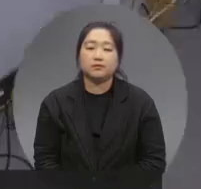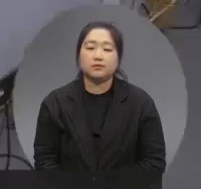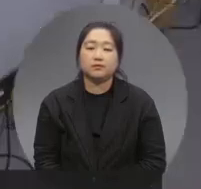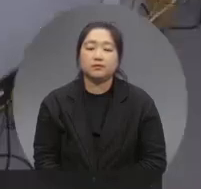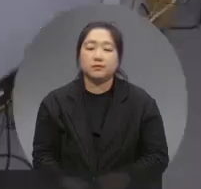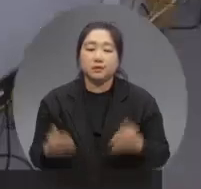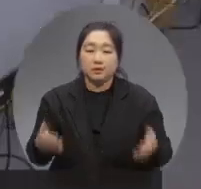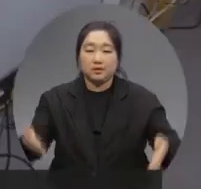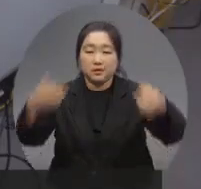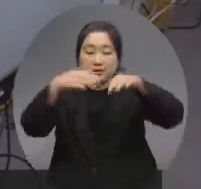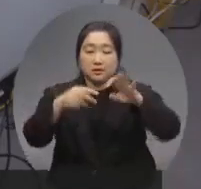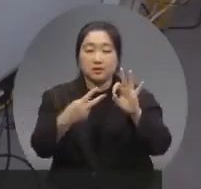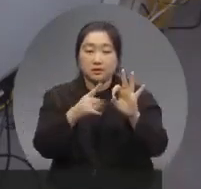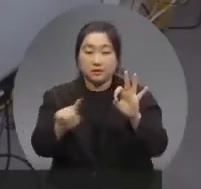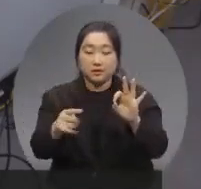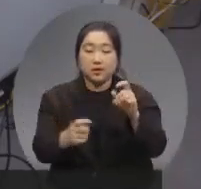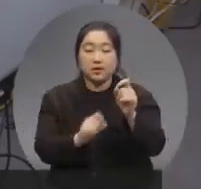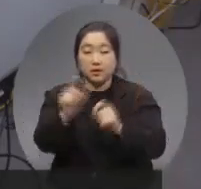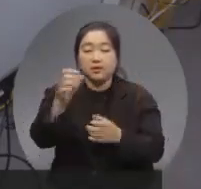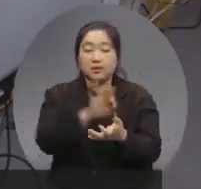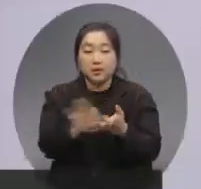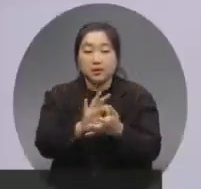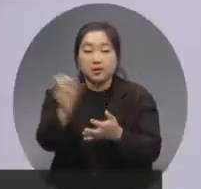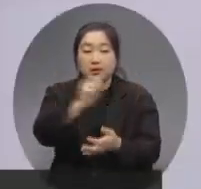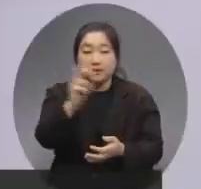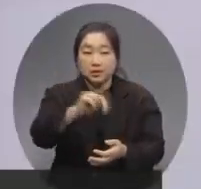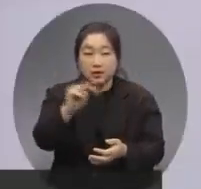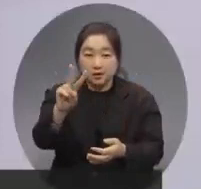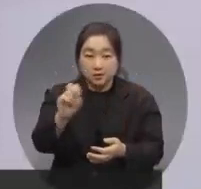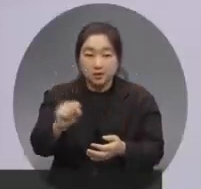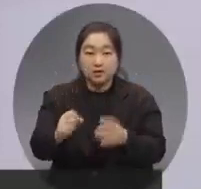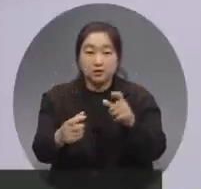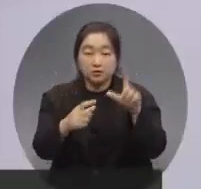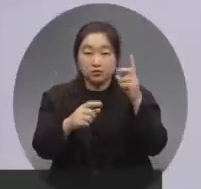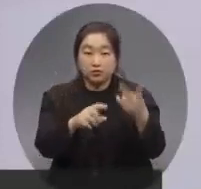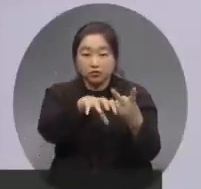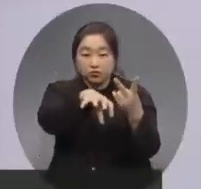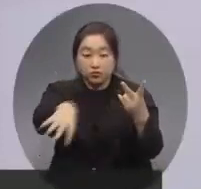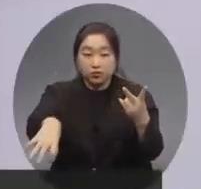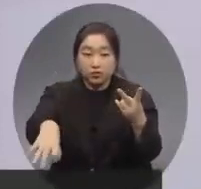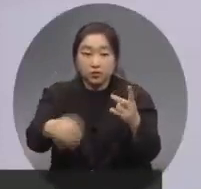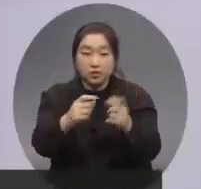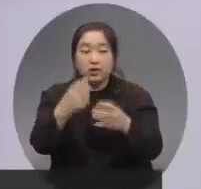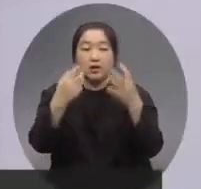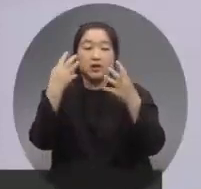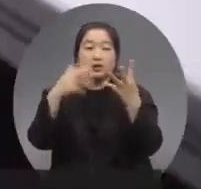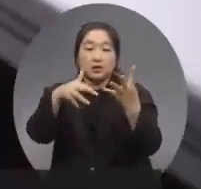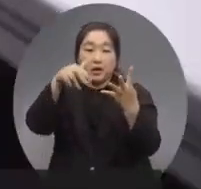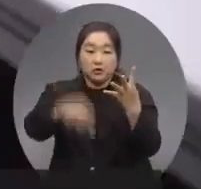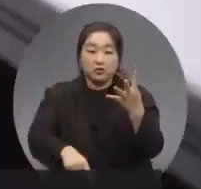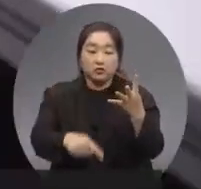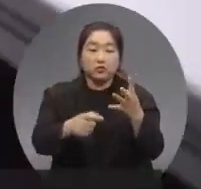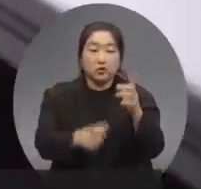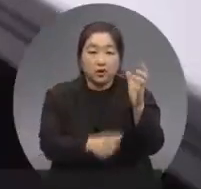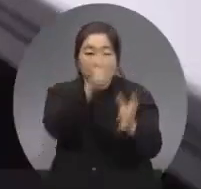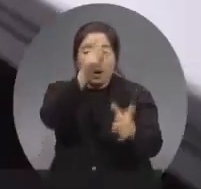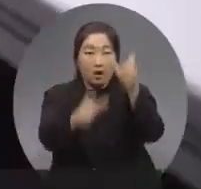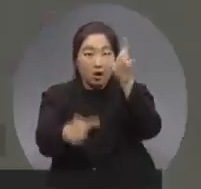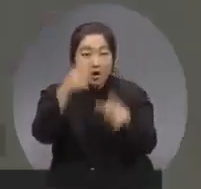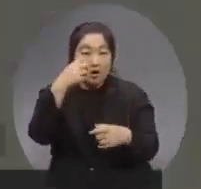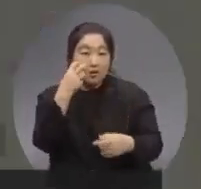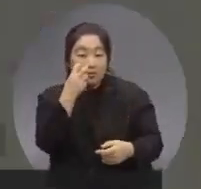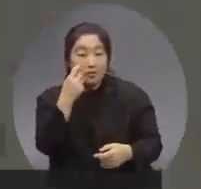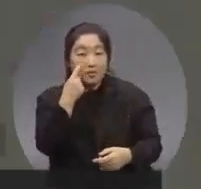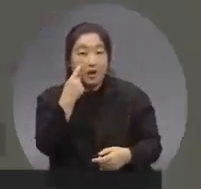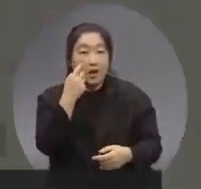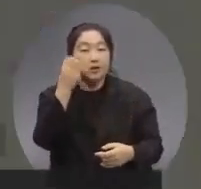한 기관에서 10대가 주로 사용하는 SNS 플랫폼 두 곳을 대상으로 4주간 헬퍼가 올린 글을 살펴봤더니